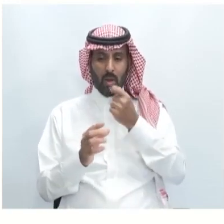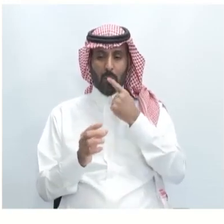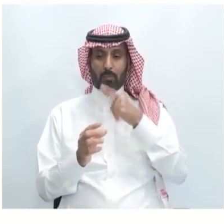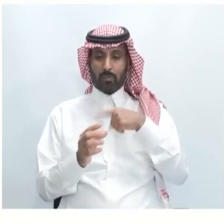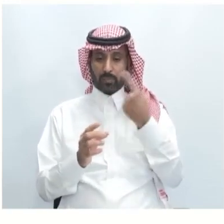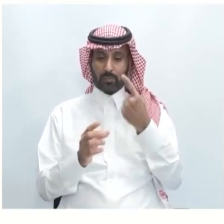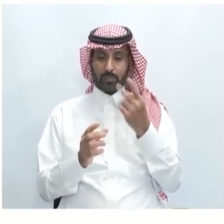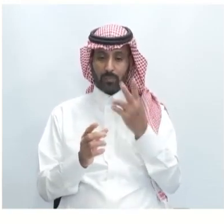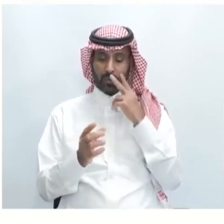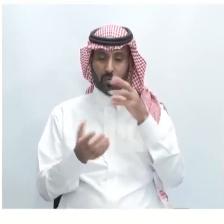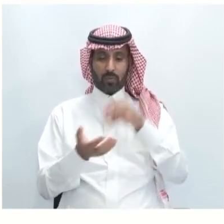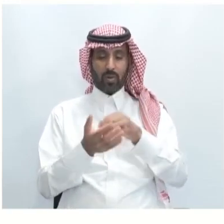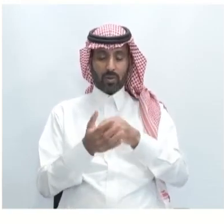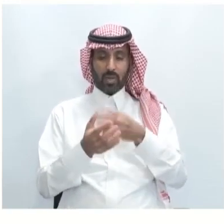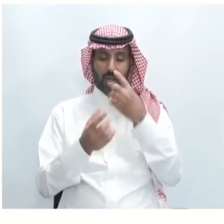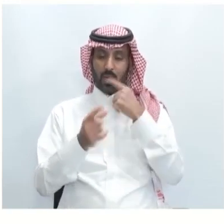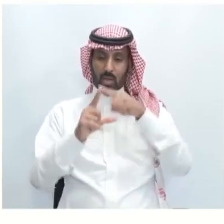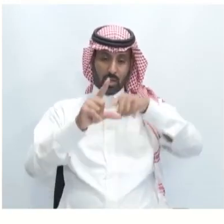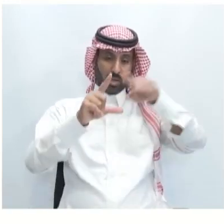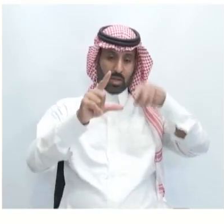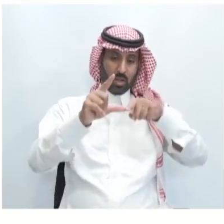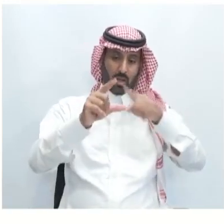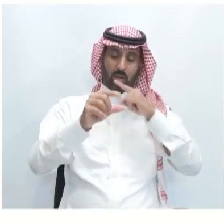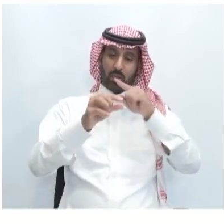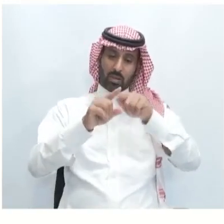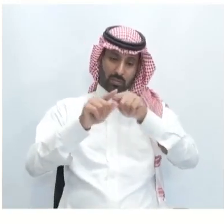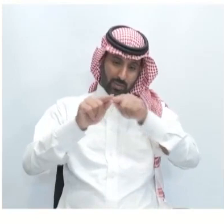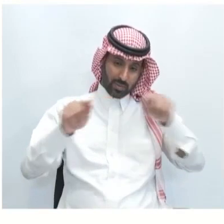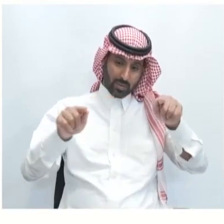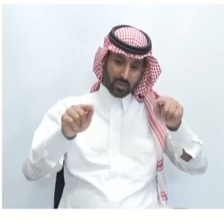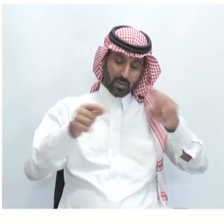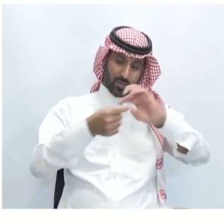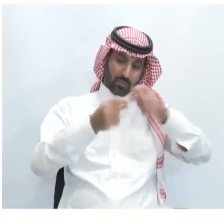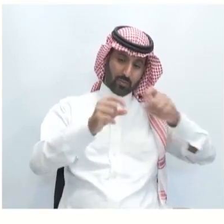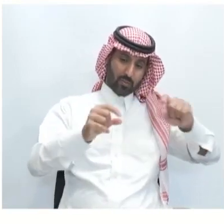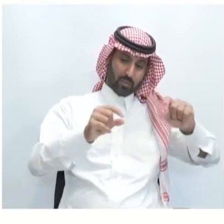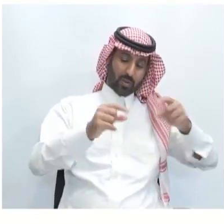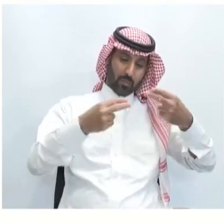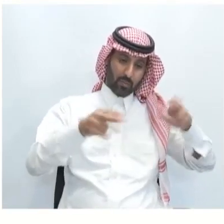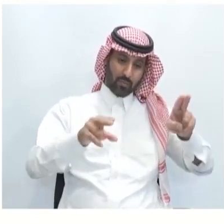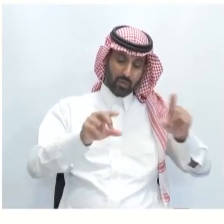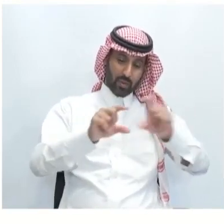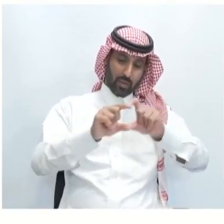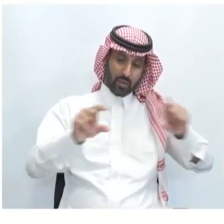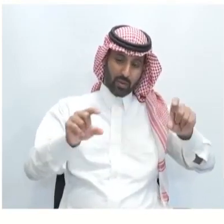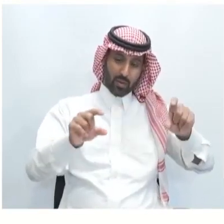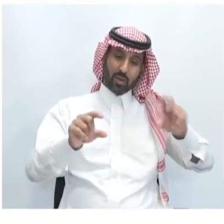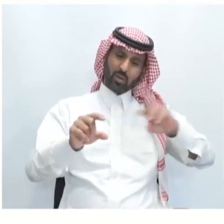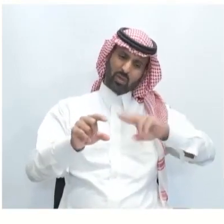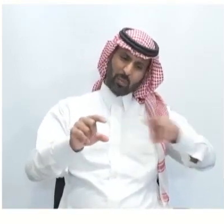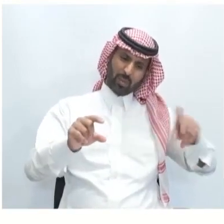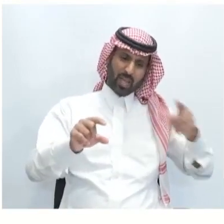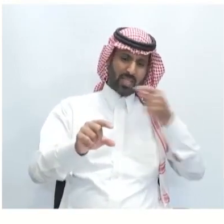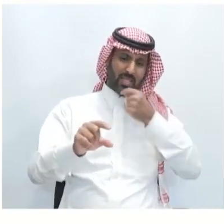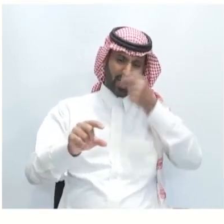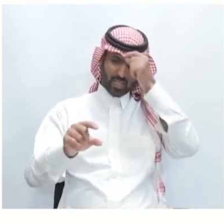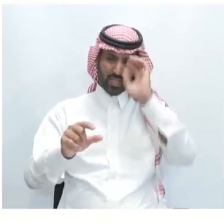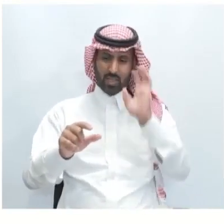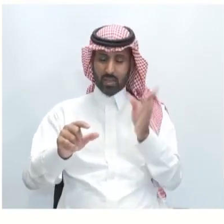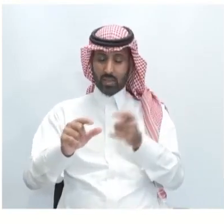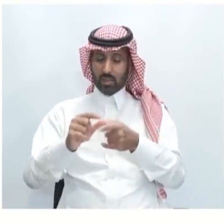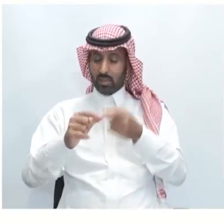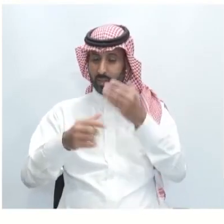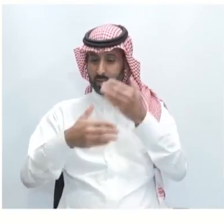الاحاديه توجد في صوره حلقات او توجد في السلسله مفتوحه طبعا هي من النوع اللي تغير شكلها باستمرار بالنسبه